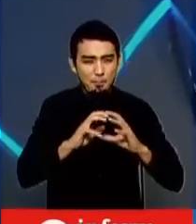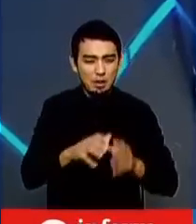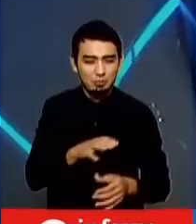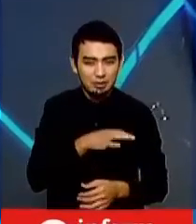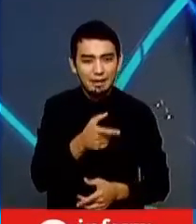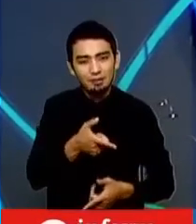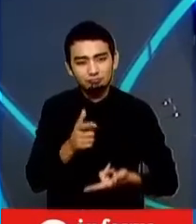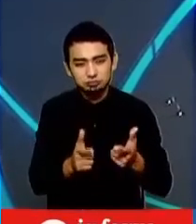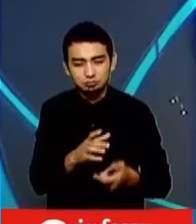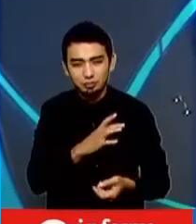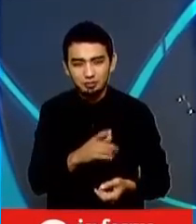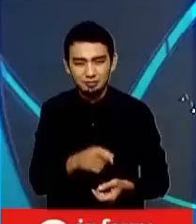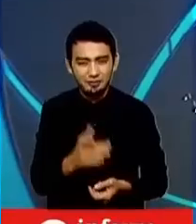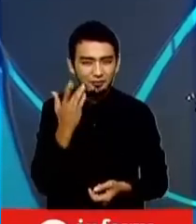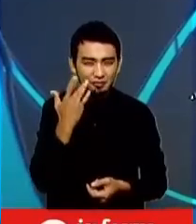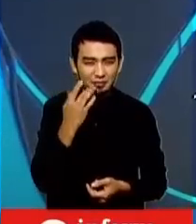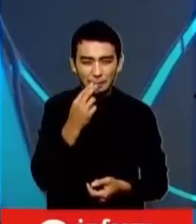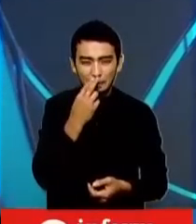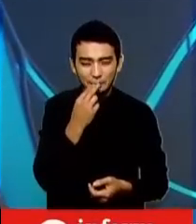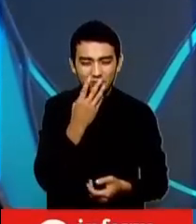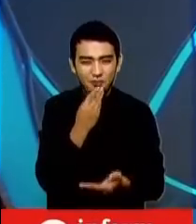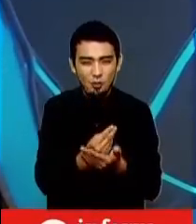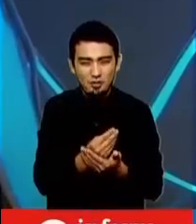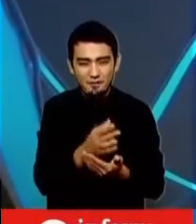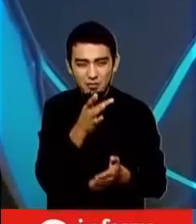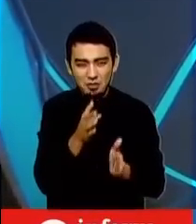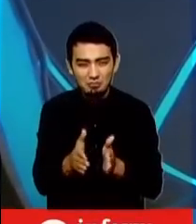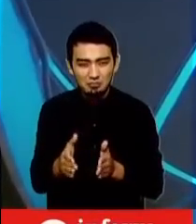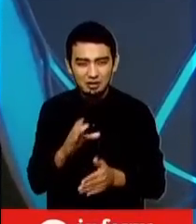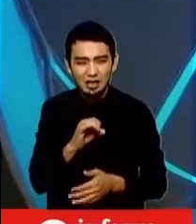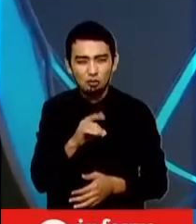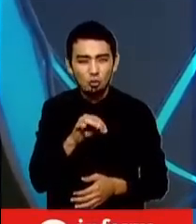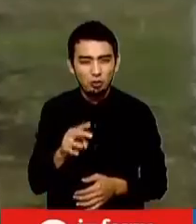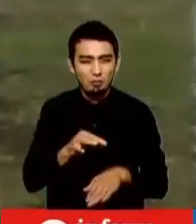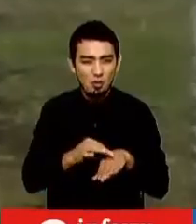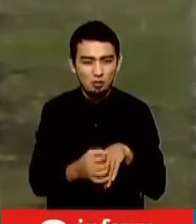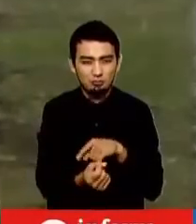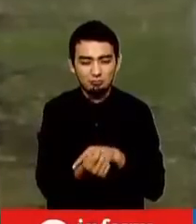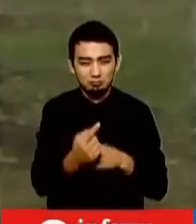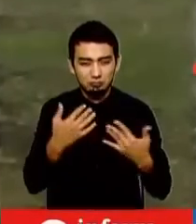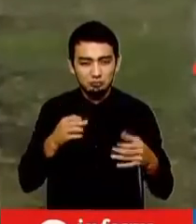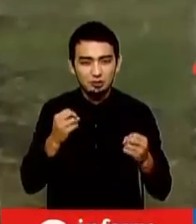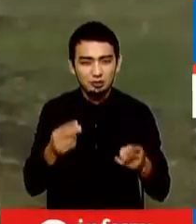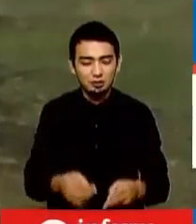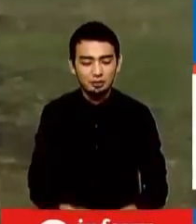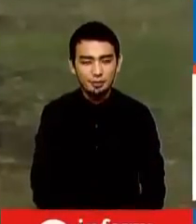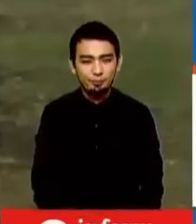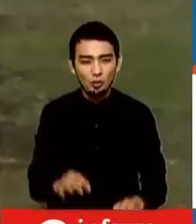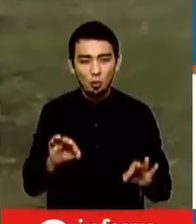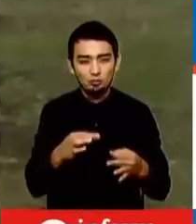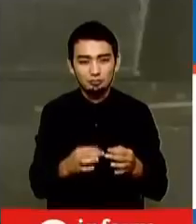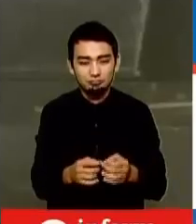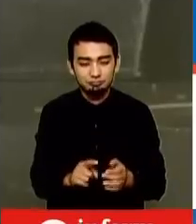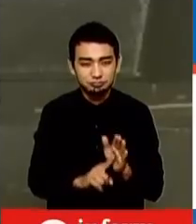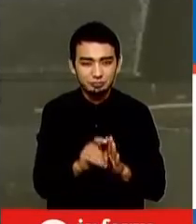он действительно перешел в разряд сезонных заболеваний? Узнавала Нина Шапо. С приходом осени